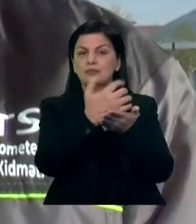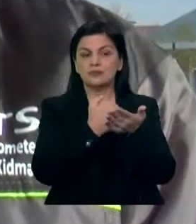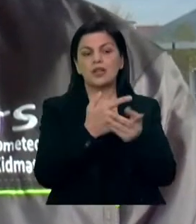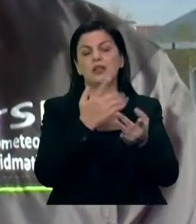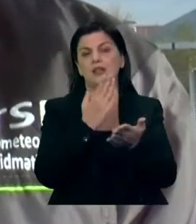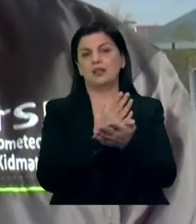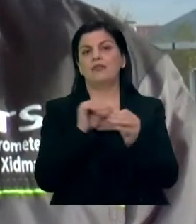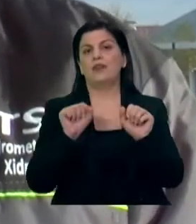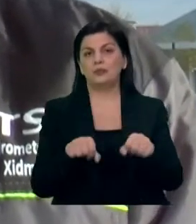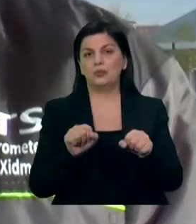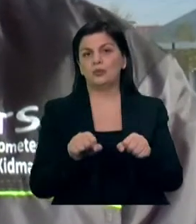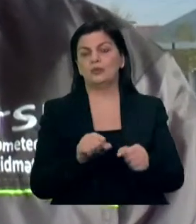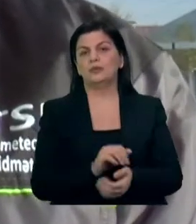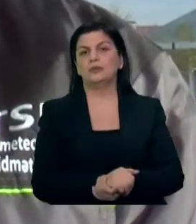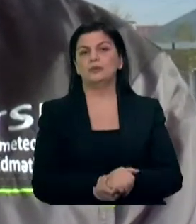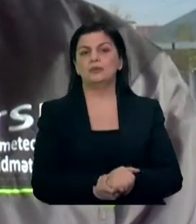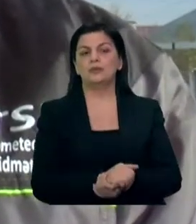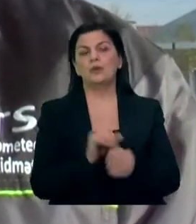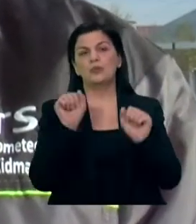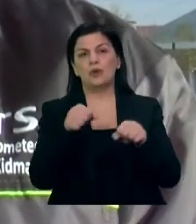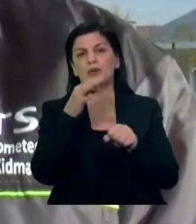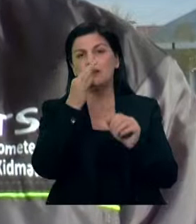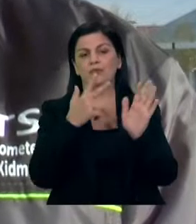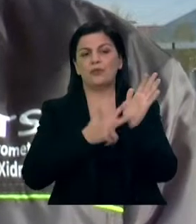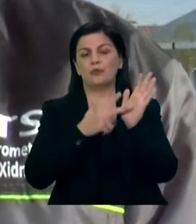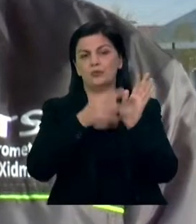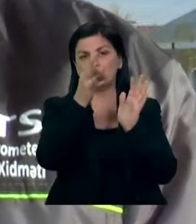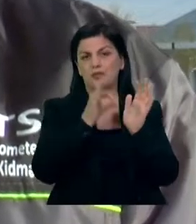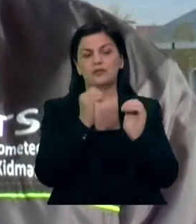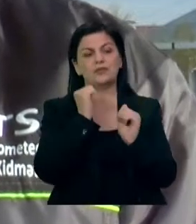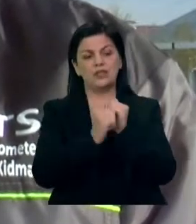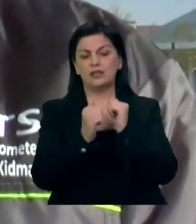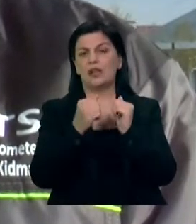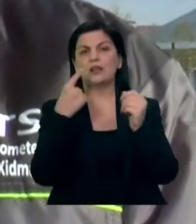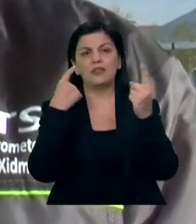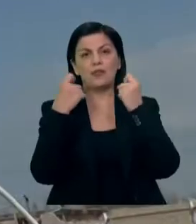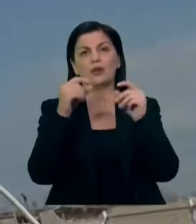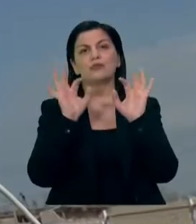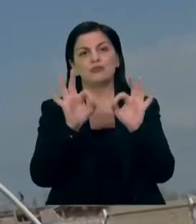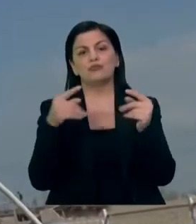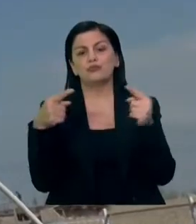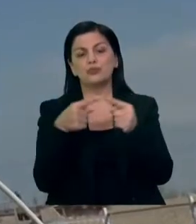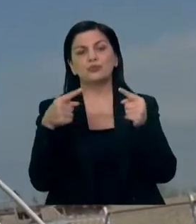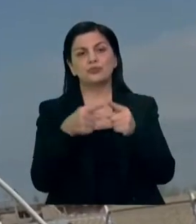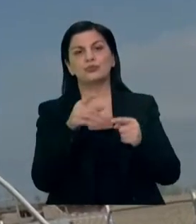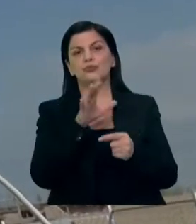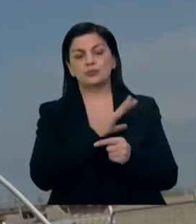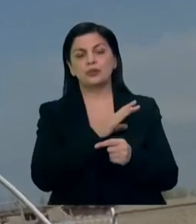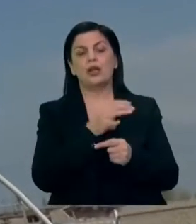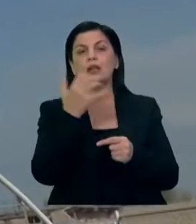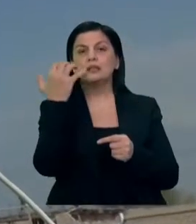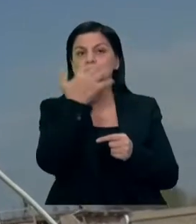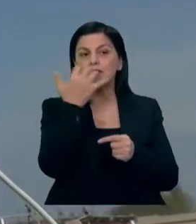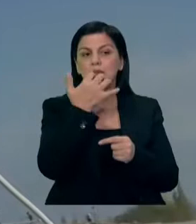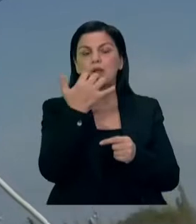ortaya qoyurdu. Demək olar ki, 80% verdiyimiz proqnozlar həmişə düz çıxıbdı bölgə üçün. Biz həm müasir avtomat